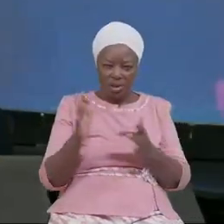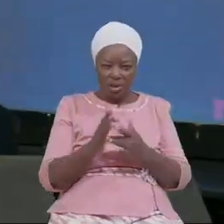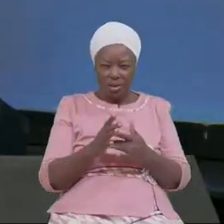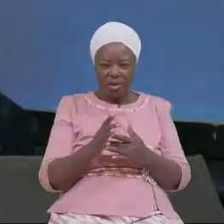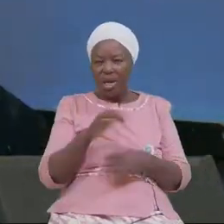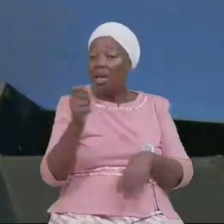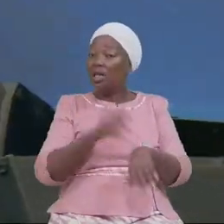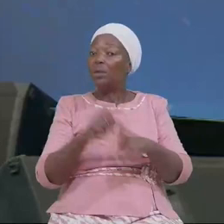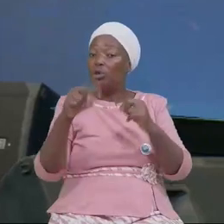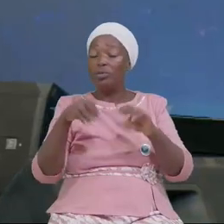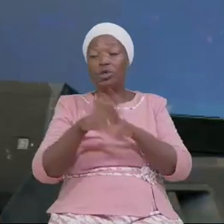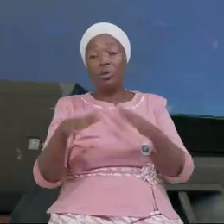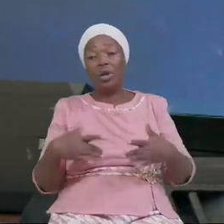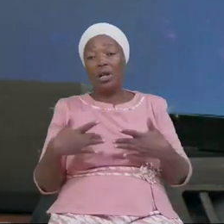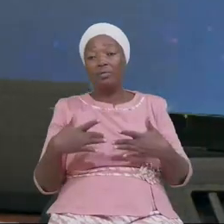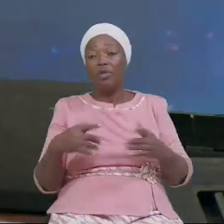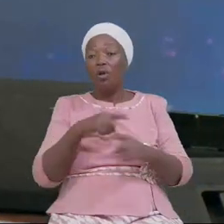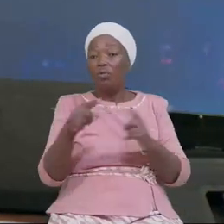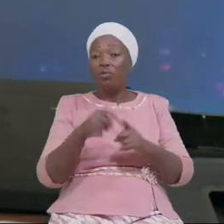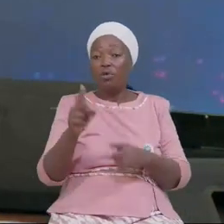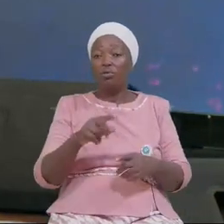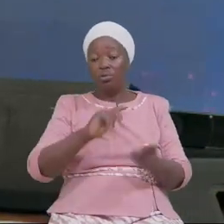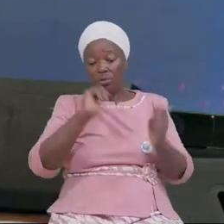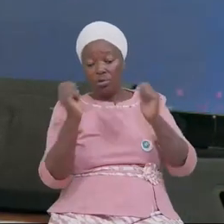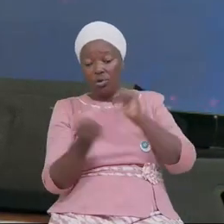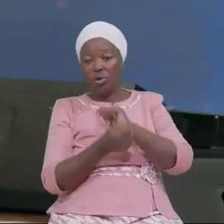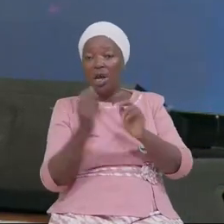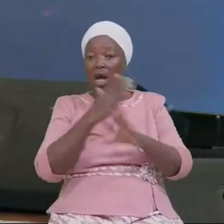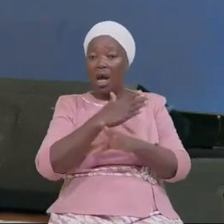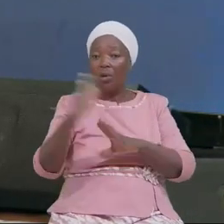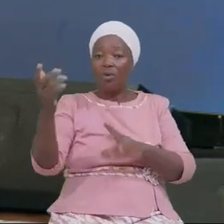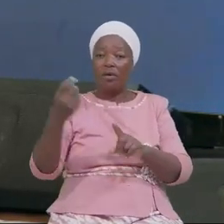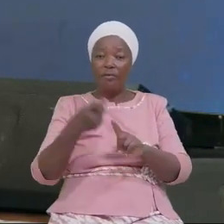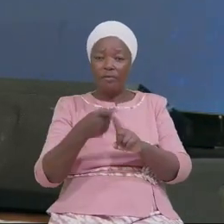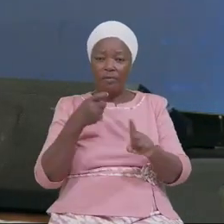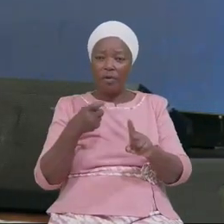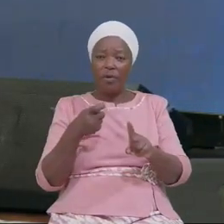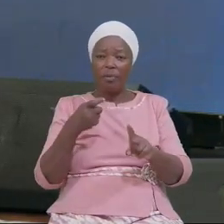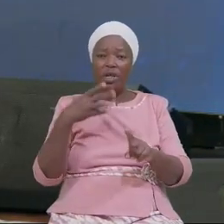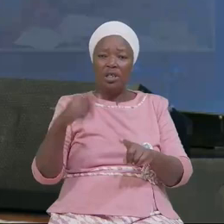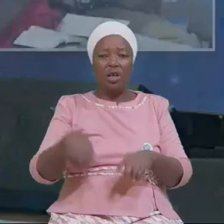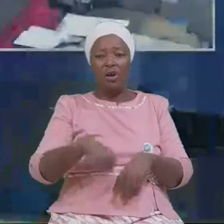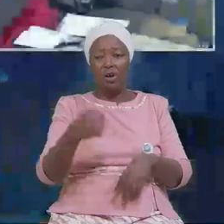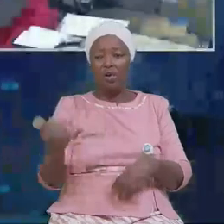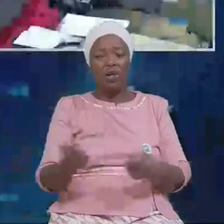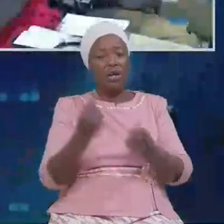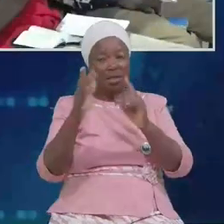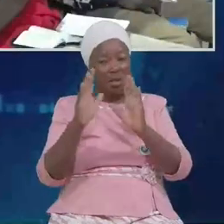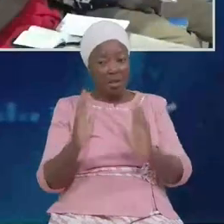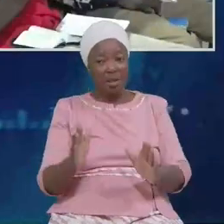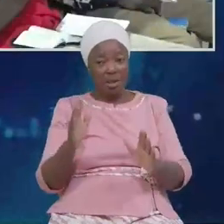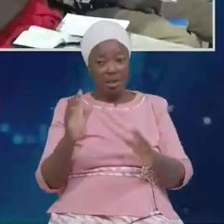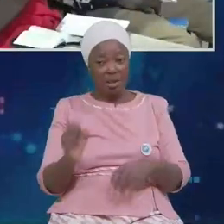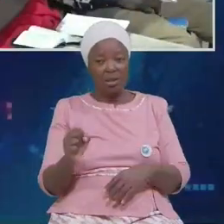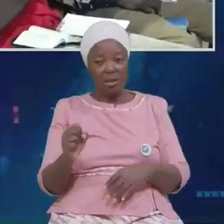un temps viendra dans votre vie où vous devez vous détourner des